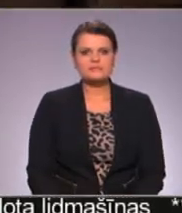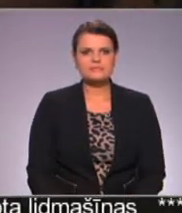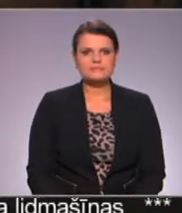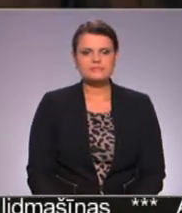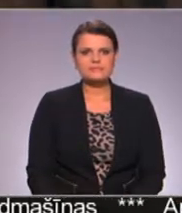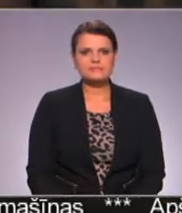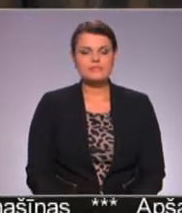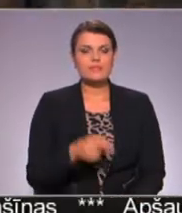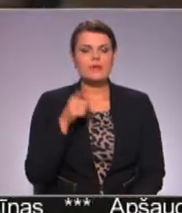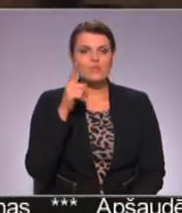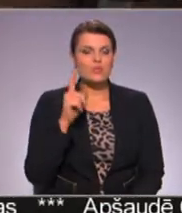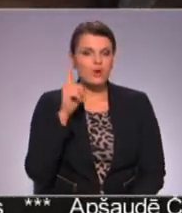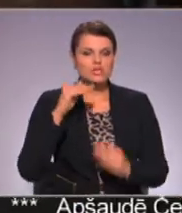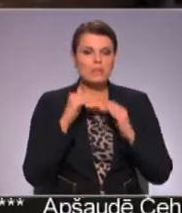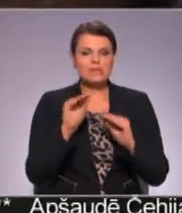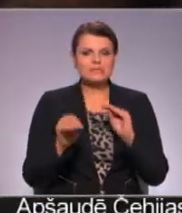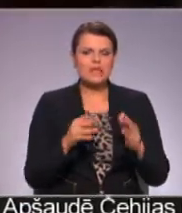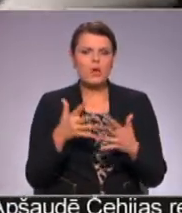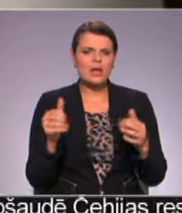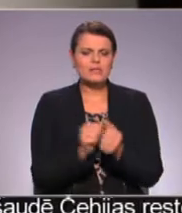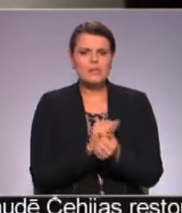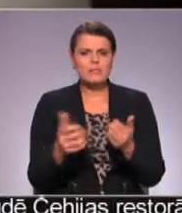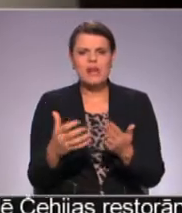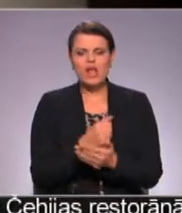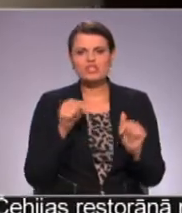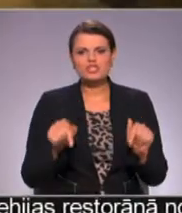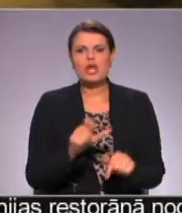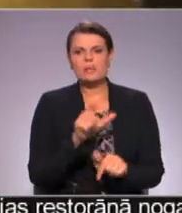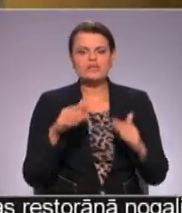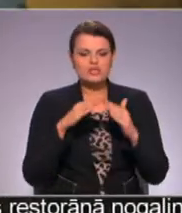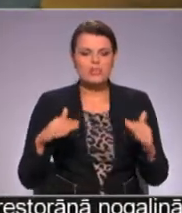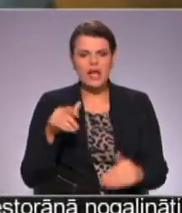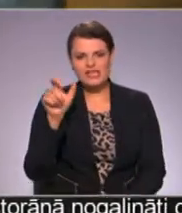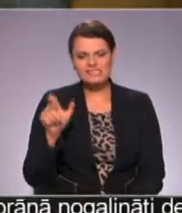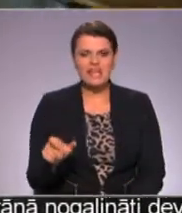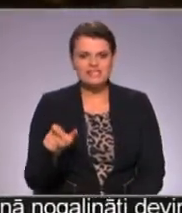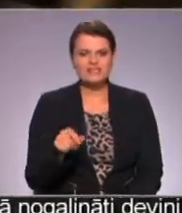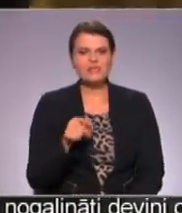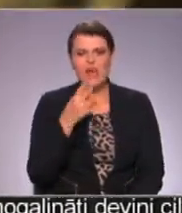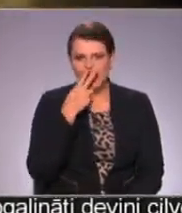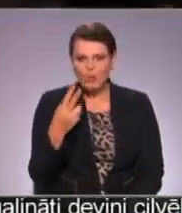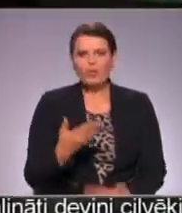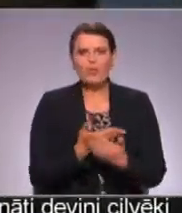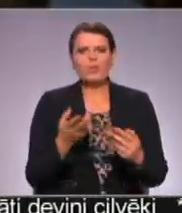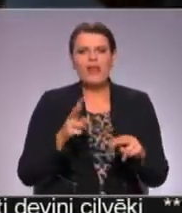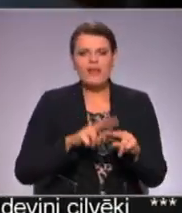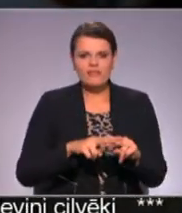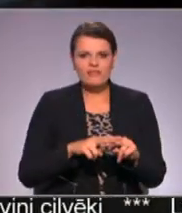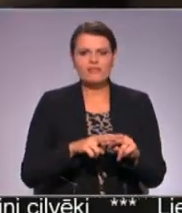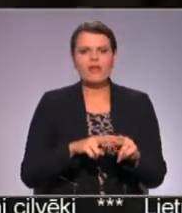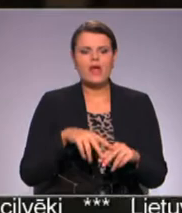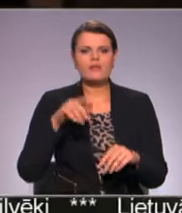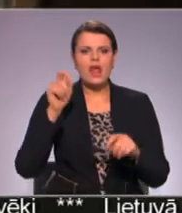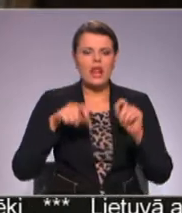Tā. To, ka bēniņos salikt kaut kādu papīru, atradusi šā brīža mājas iemītniece Mārīte, lūkojot, kurā vietā jumts laiž